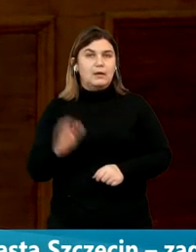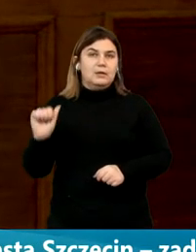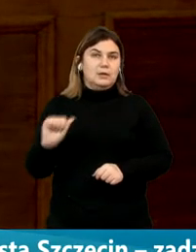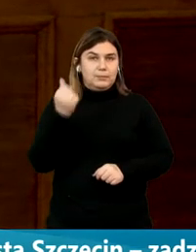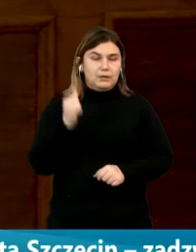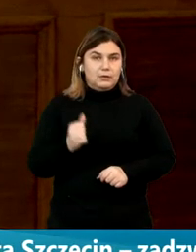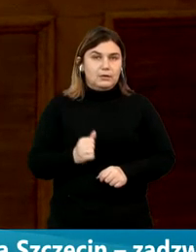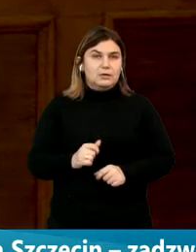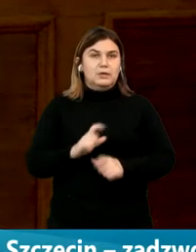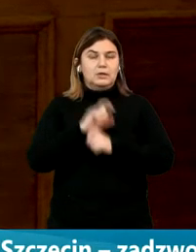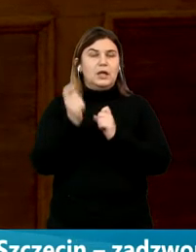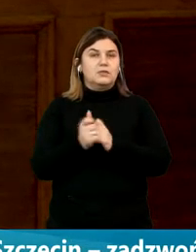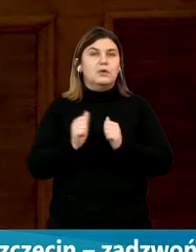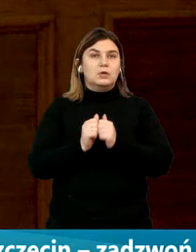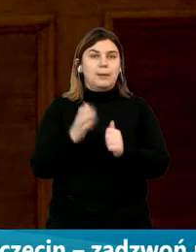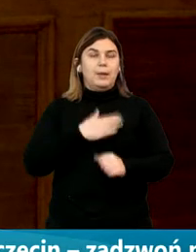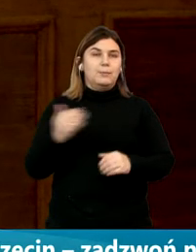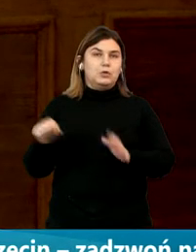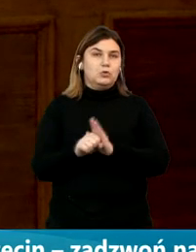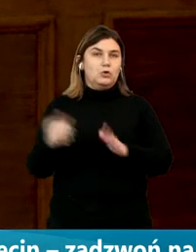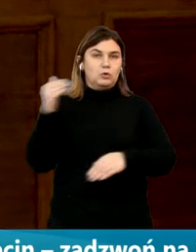pierwszy. Na całość zadania mamy czas do końca